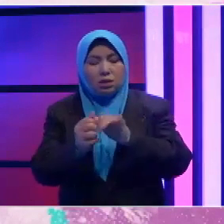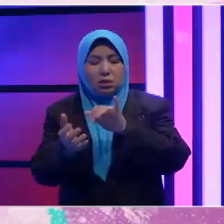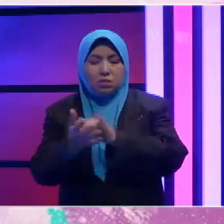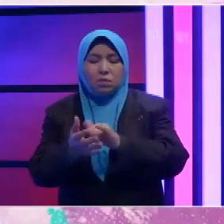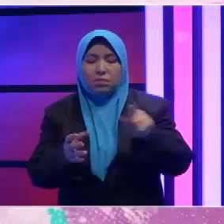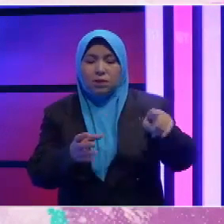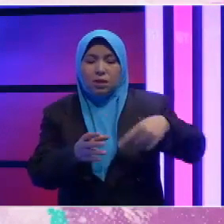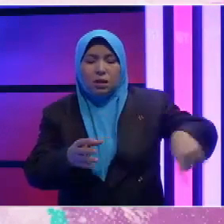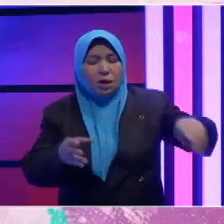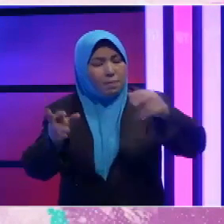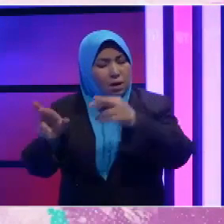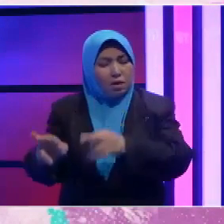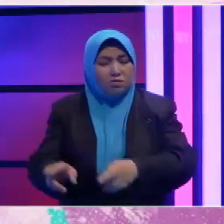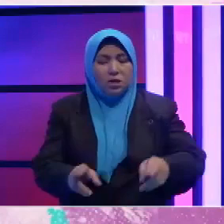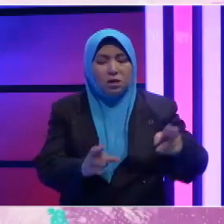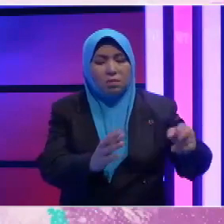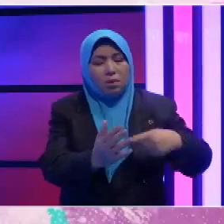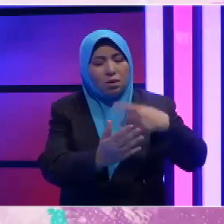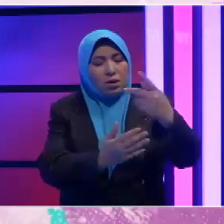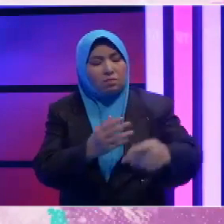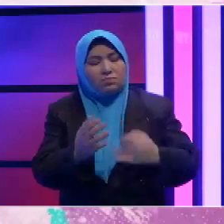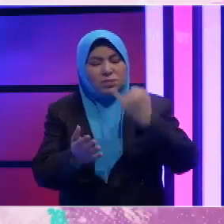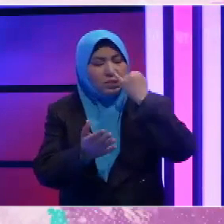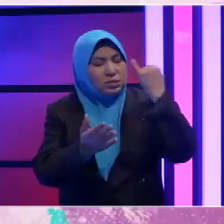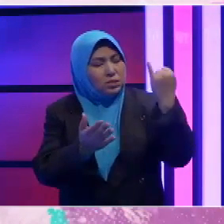ومكرنا مكرا